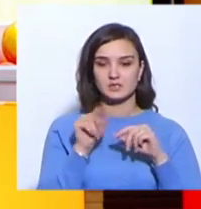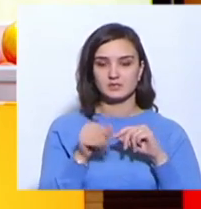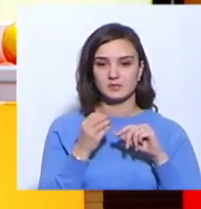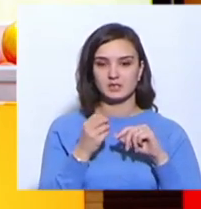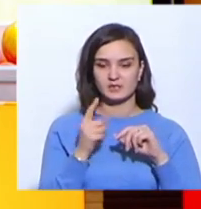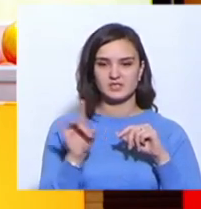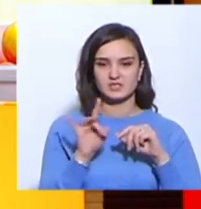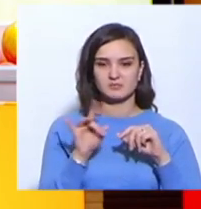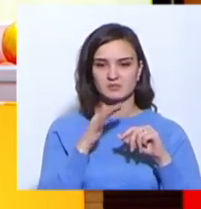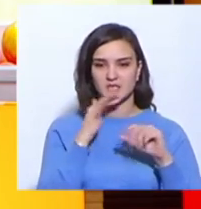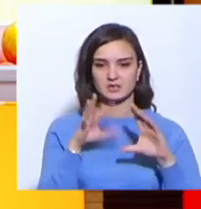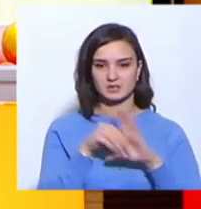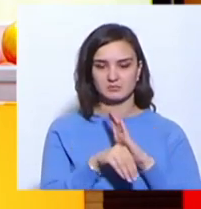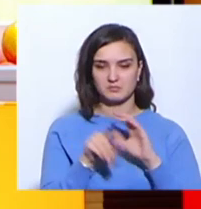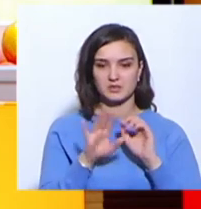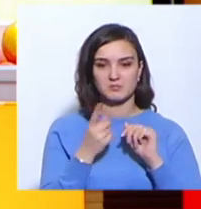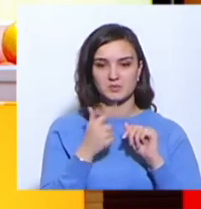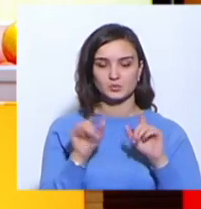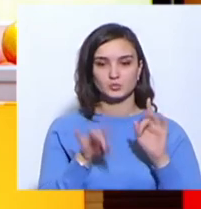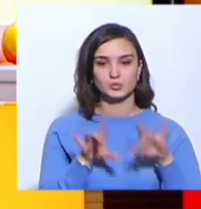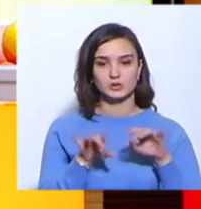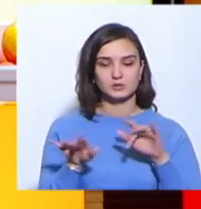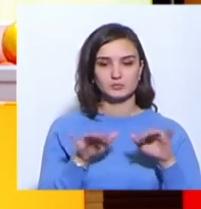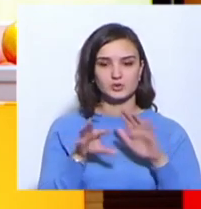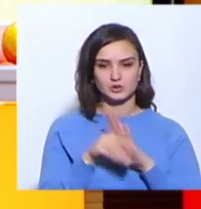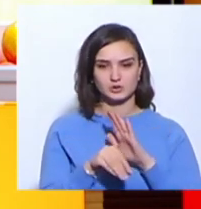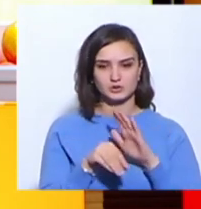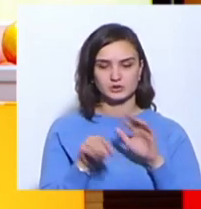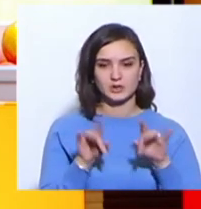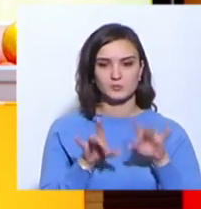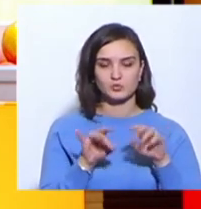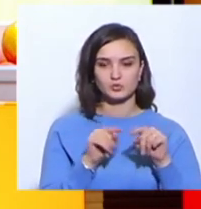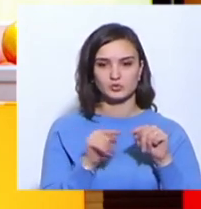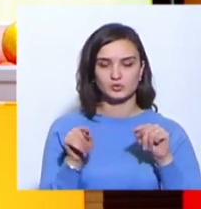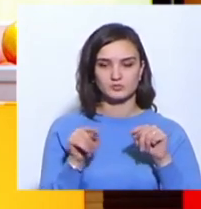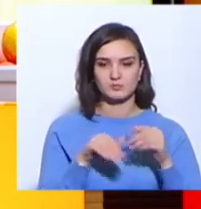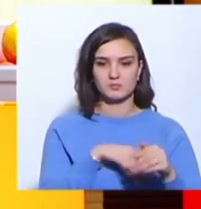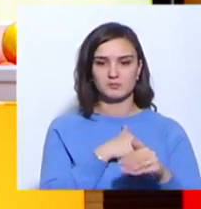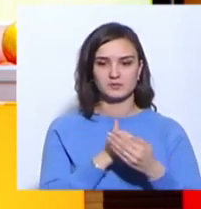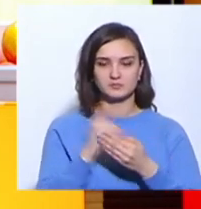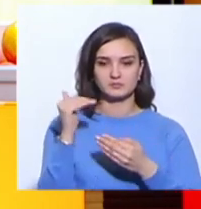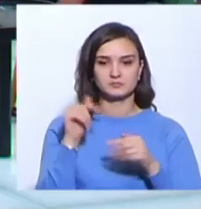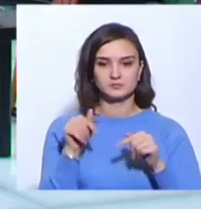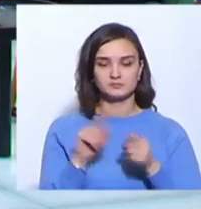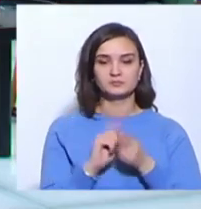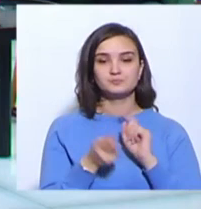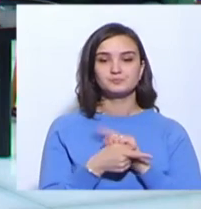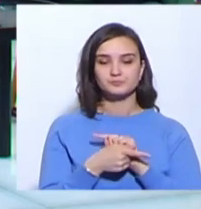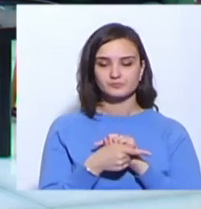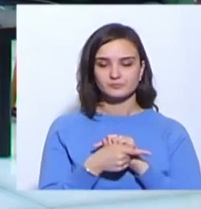კიდევ ტრანსცხიმები, რომელიც არა მარტო დუღილის პროცესში და თერმული დამუშავებისას მაღალ ტემპერატურაზე წარმოიქმნება,